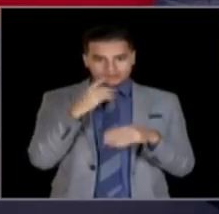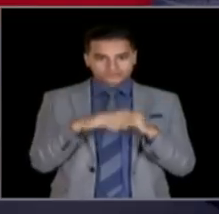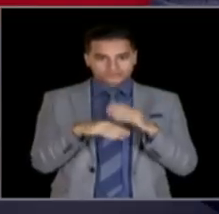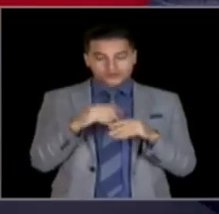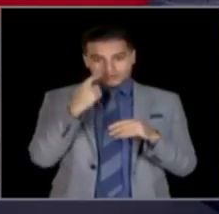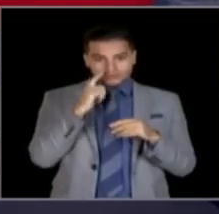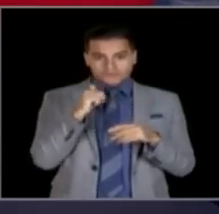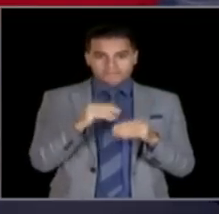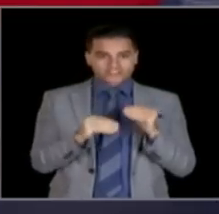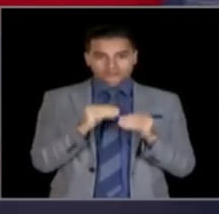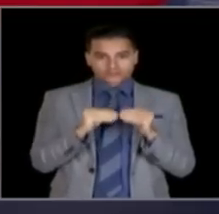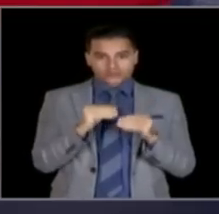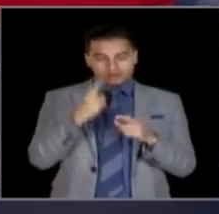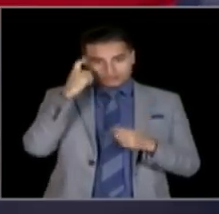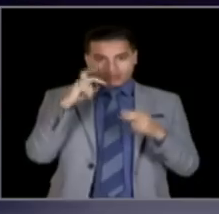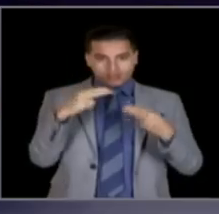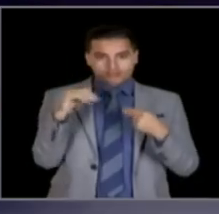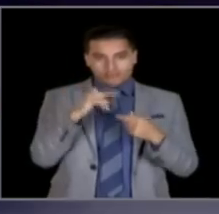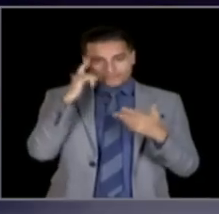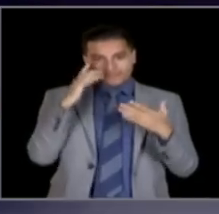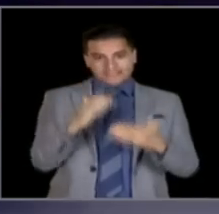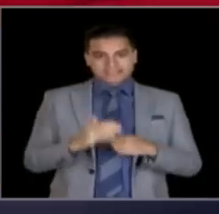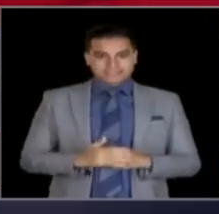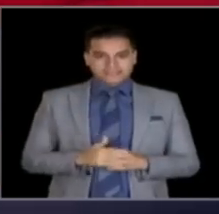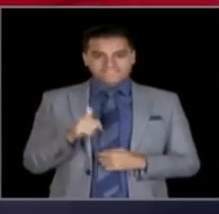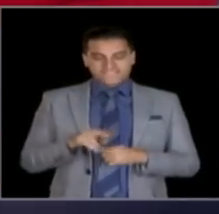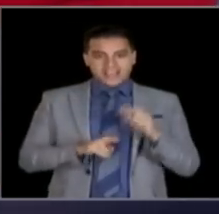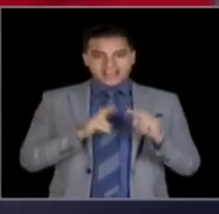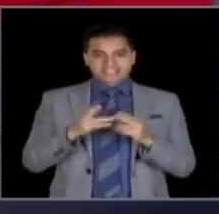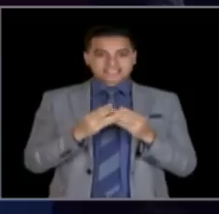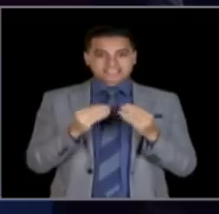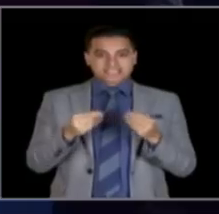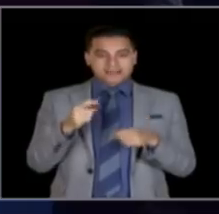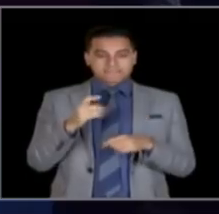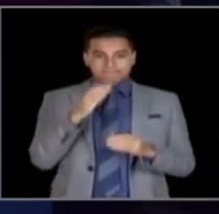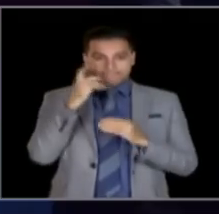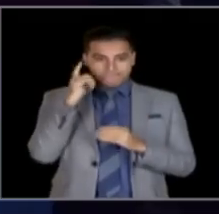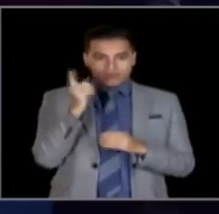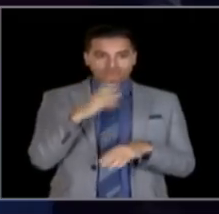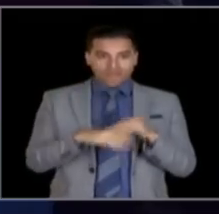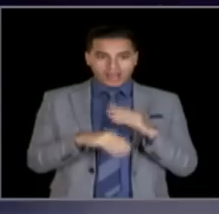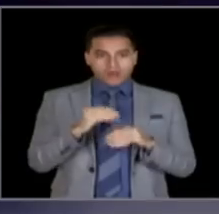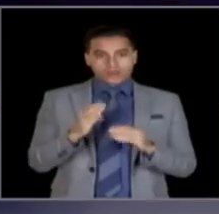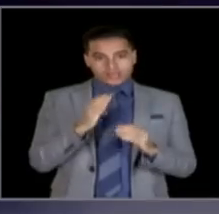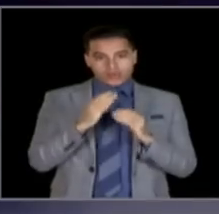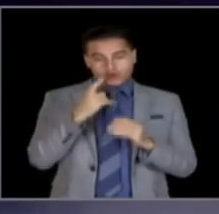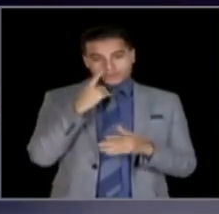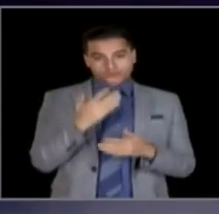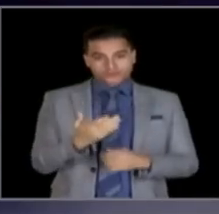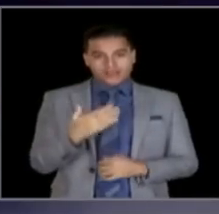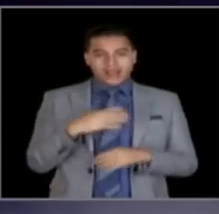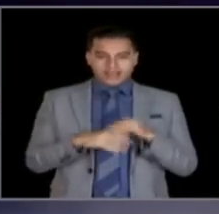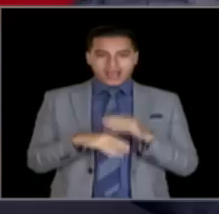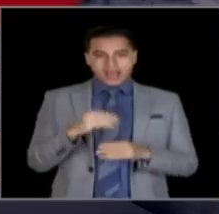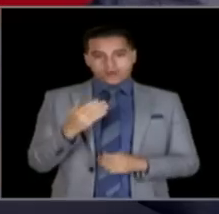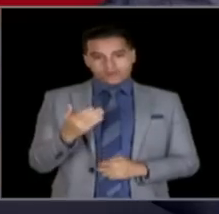بص مفيش مشكلة، تحت الضغط دي عايز شوية تركيز. في أسئلة ما عندكش إجابتها حاول تجاوبه خلاص. أكيد أكيد حاول أعمل